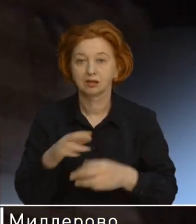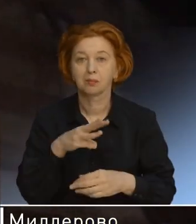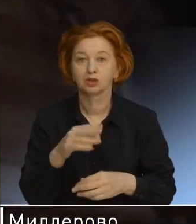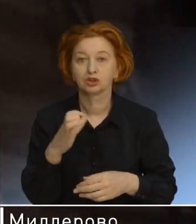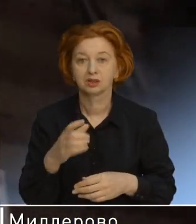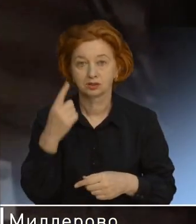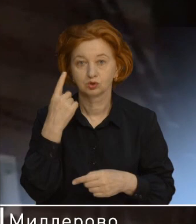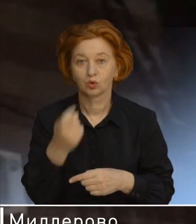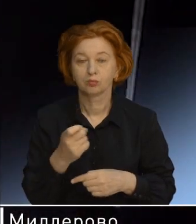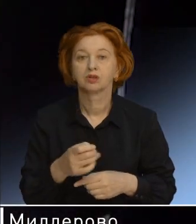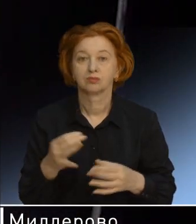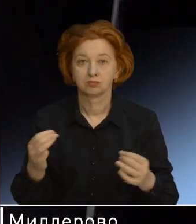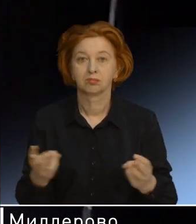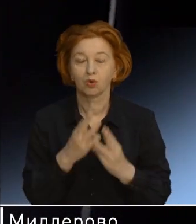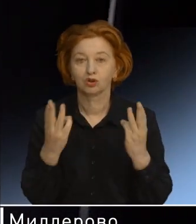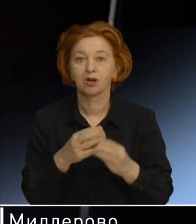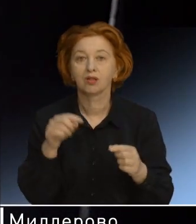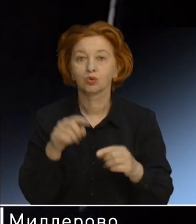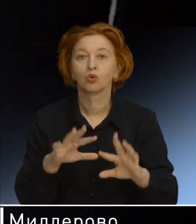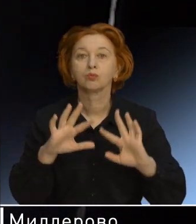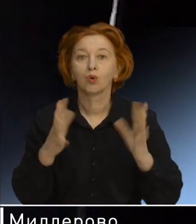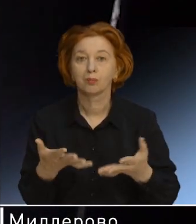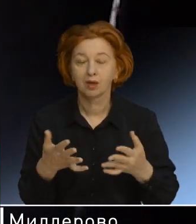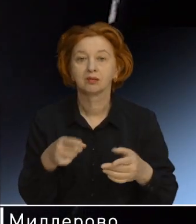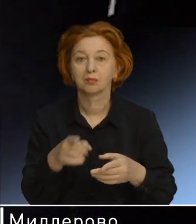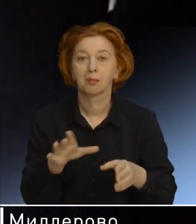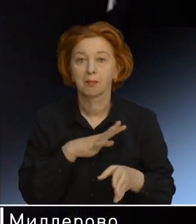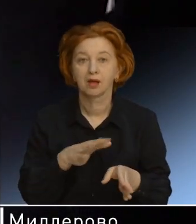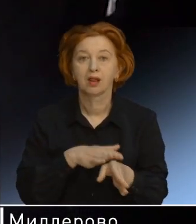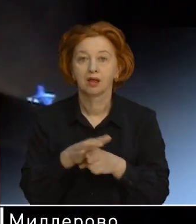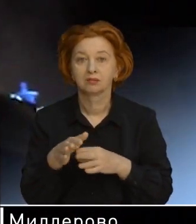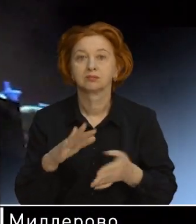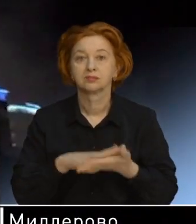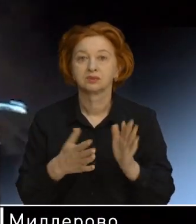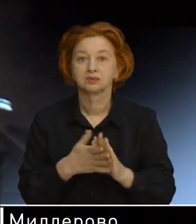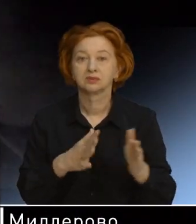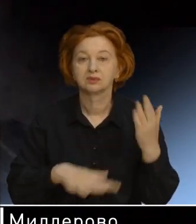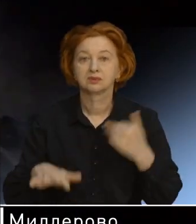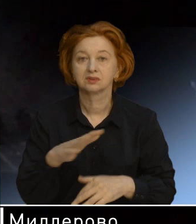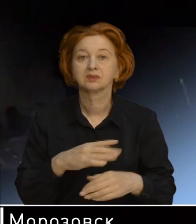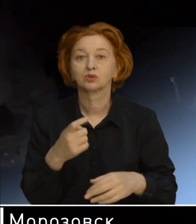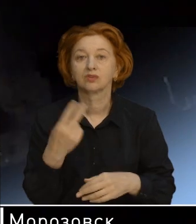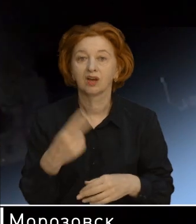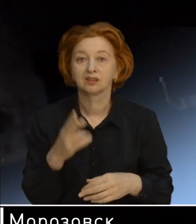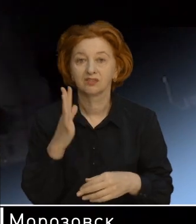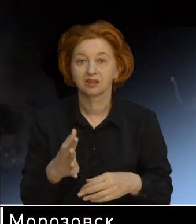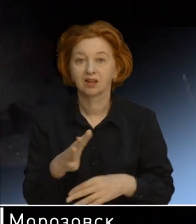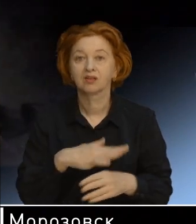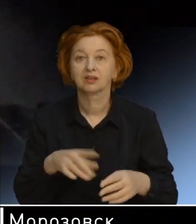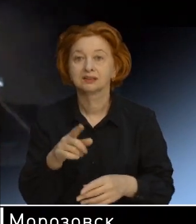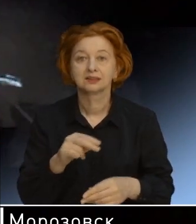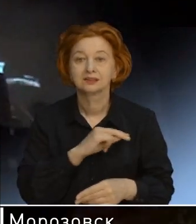поступило сообщение о пожаре. На тот момент, по оперативным данным, площадь возгорания составляла 120 квадратных метров. На месте